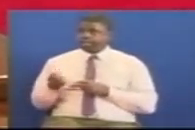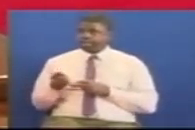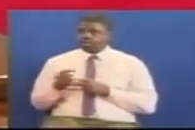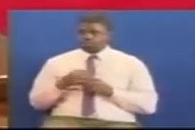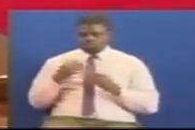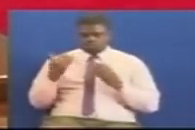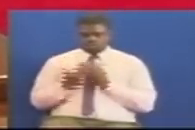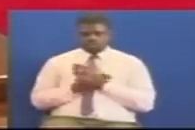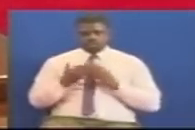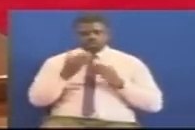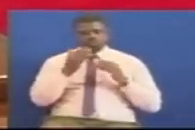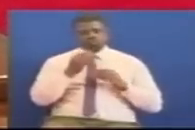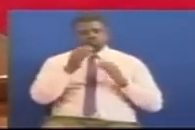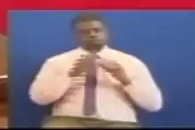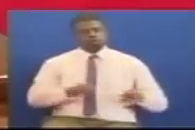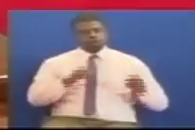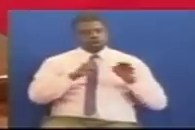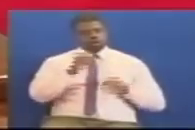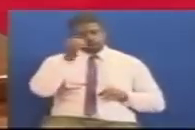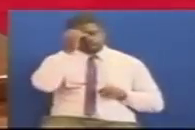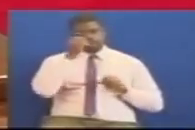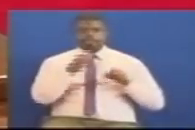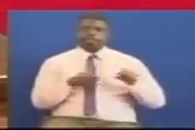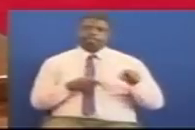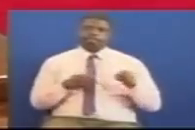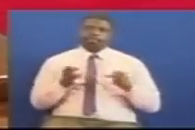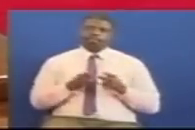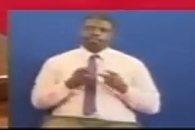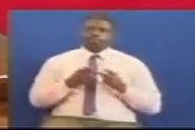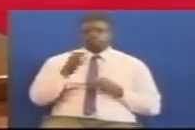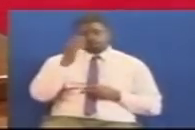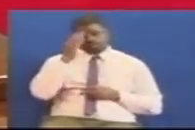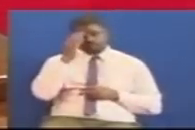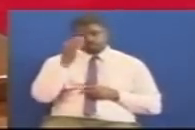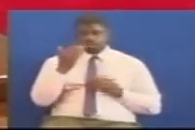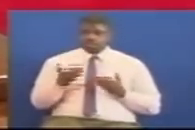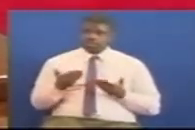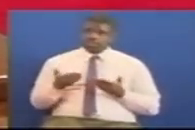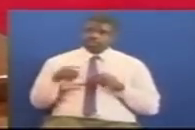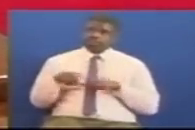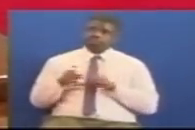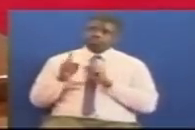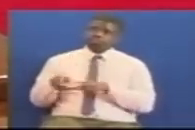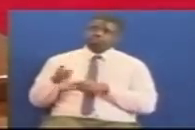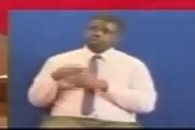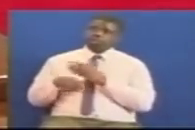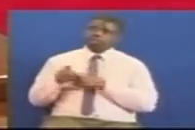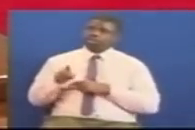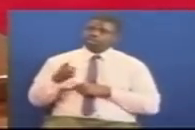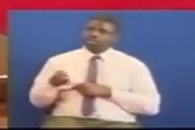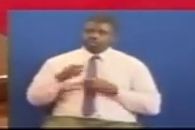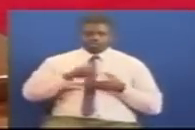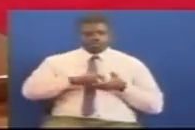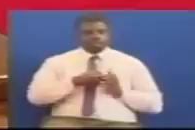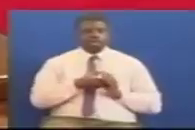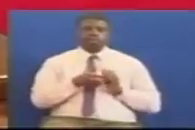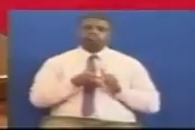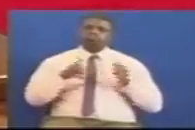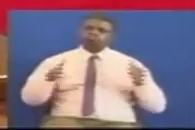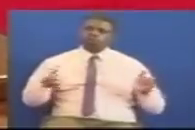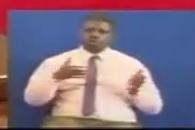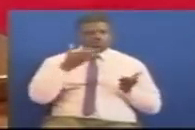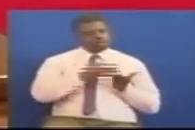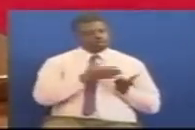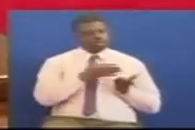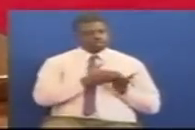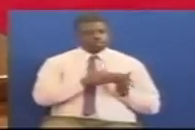kudhibiti ubora wa elimu, lakini vile vile kama wote mnavyojua sasa tuko katika mikakati mikubwa ya kuhakikisha kwamba